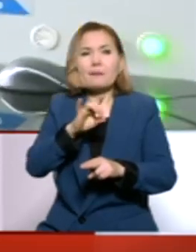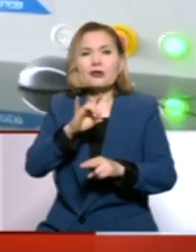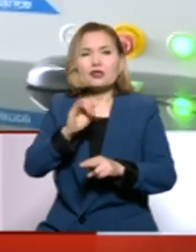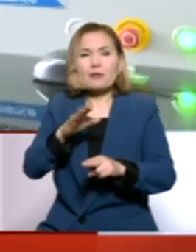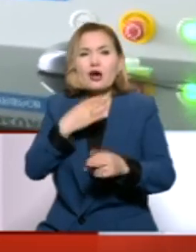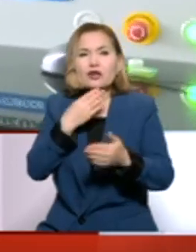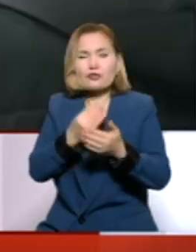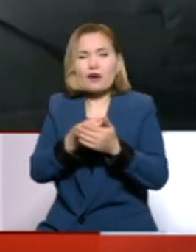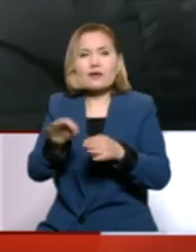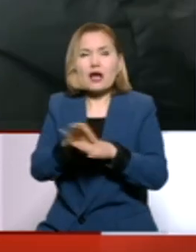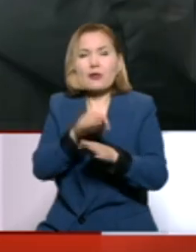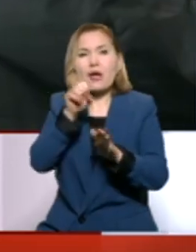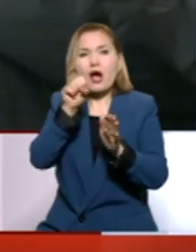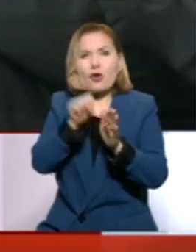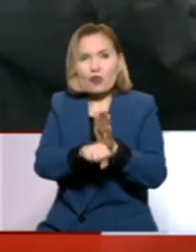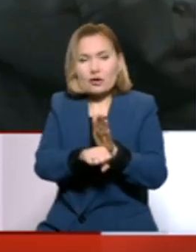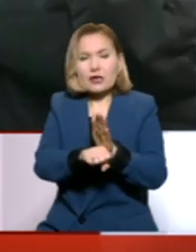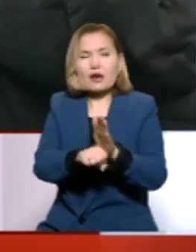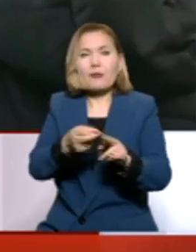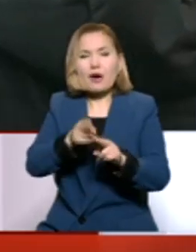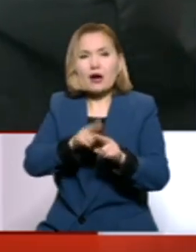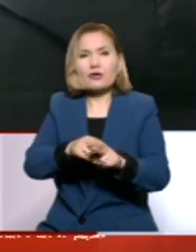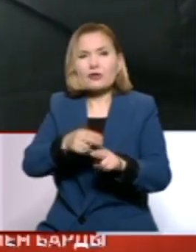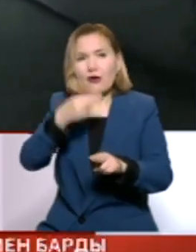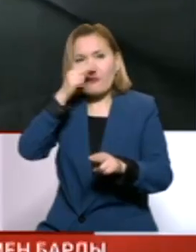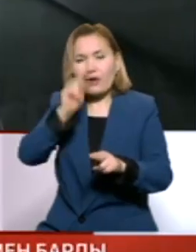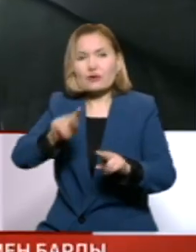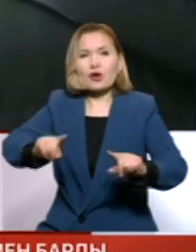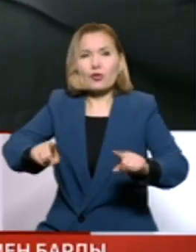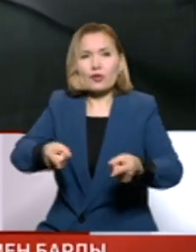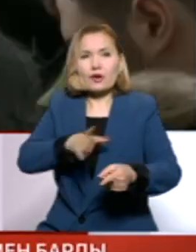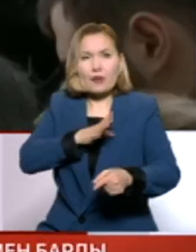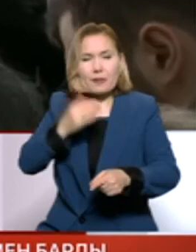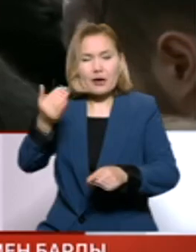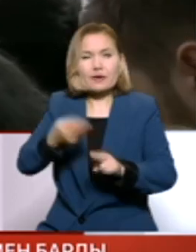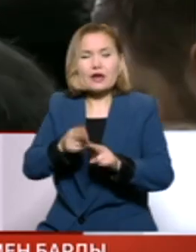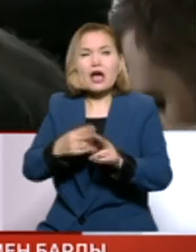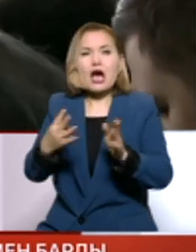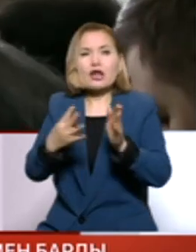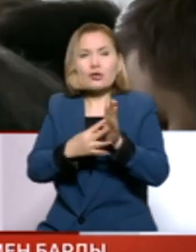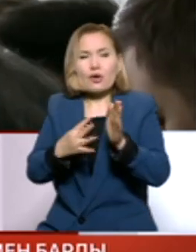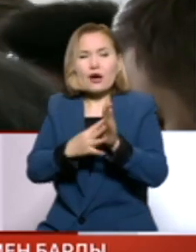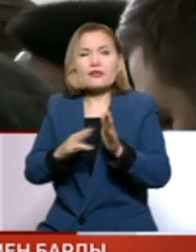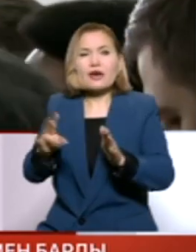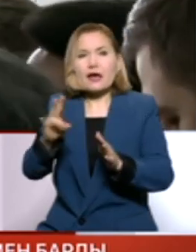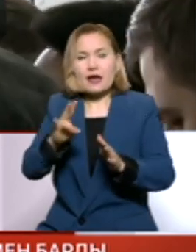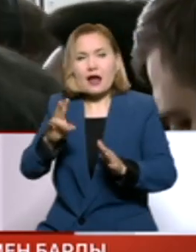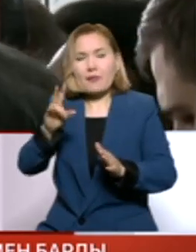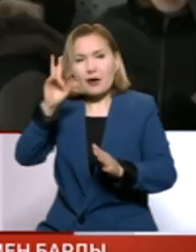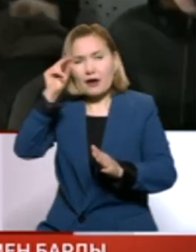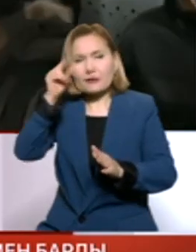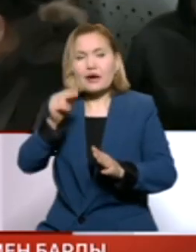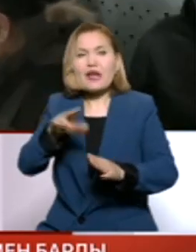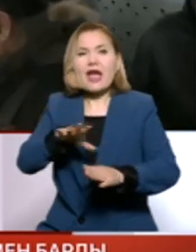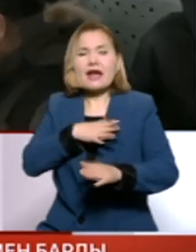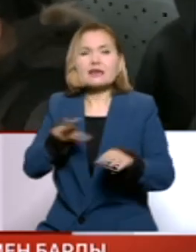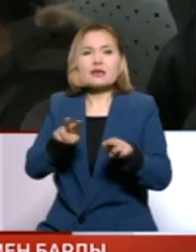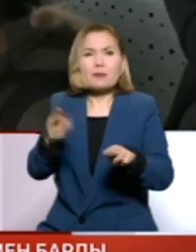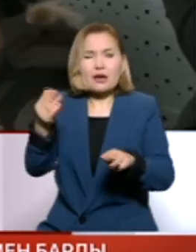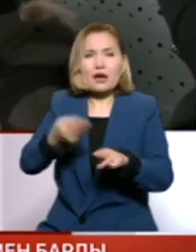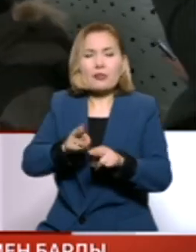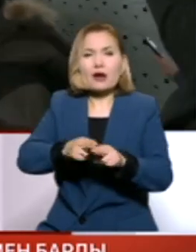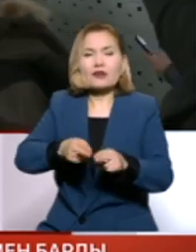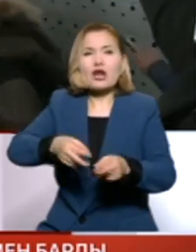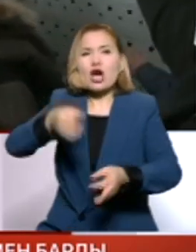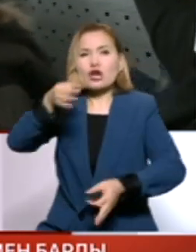өз әйелін ұрып өлтірді деген күдікпен ұсталған болатын. 9 қарашада ұсталған экс-министр әлі сот